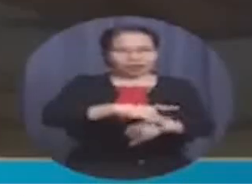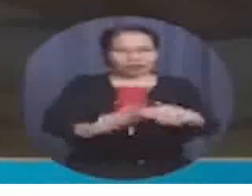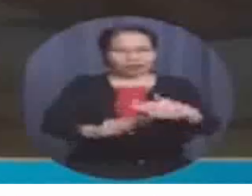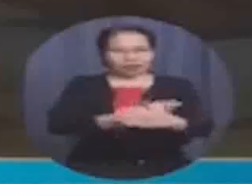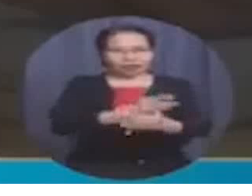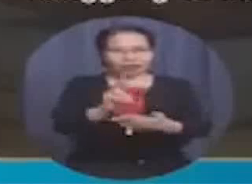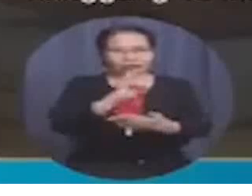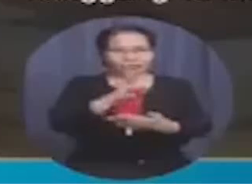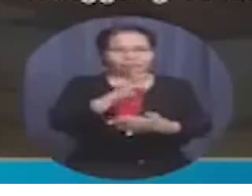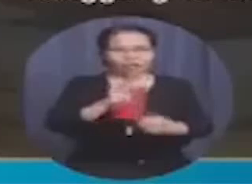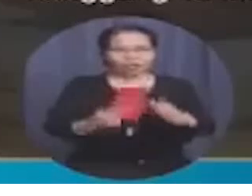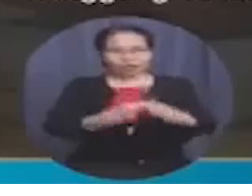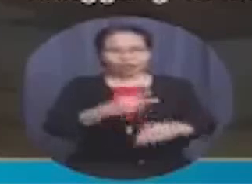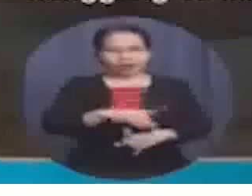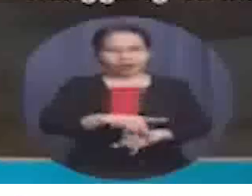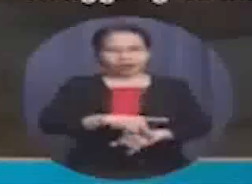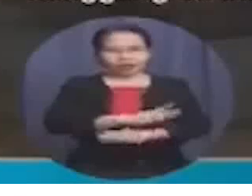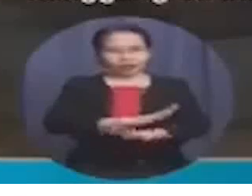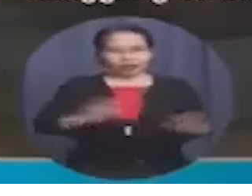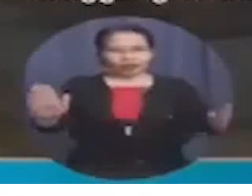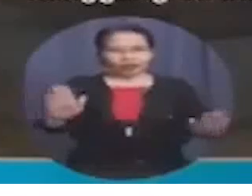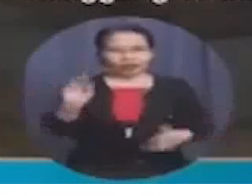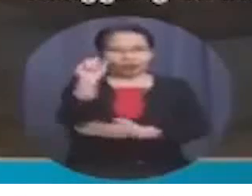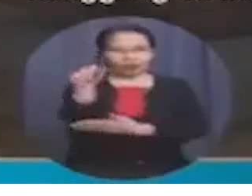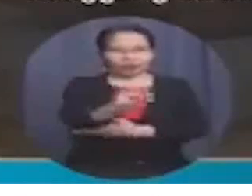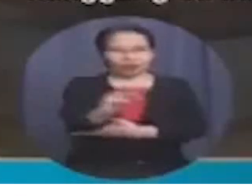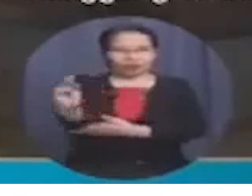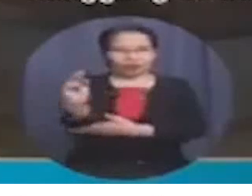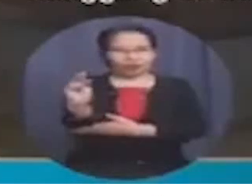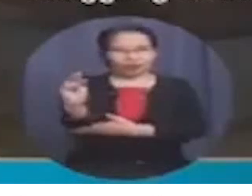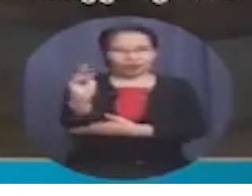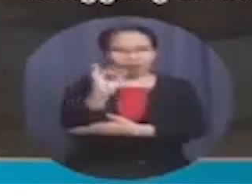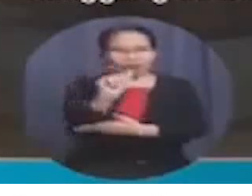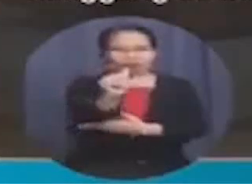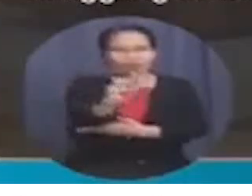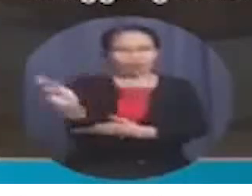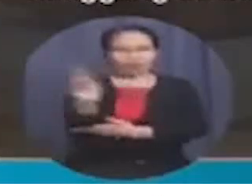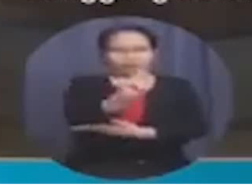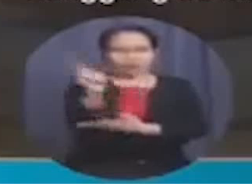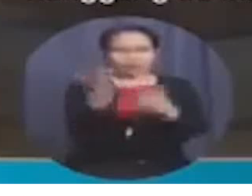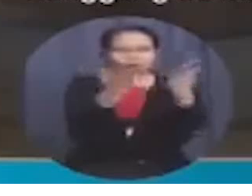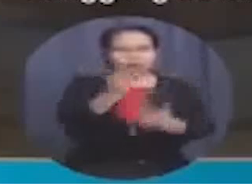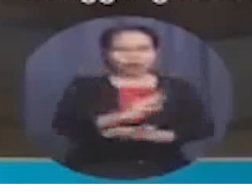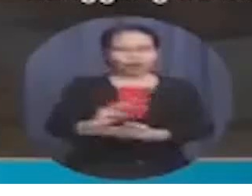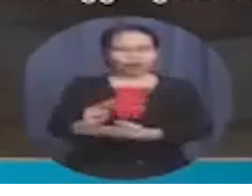sa ilalim ng lupa. Huwag mong yuyukuran sila o paglilingkuran man